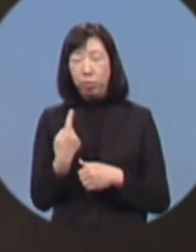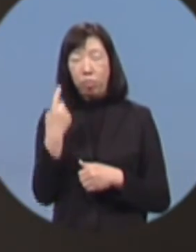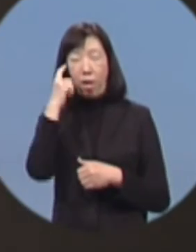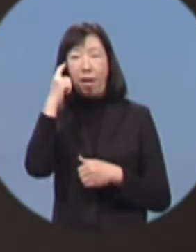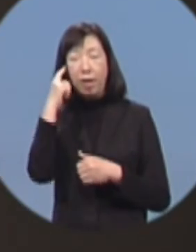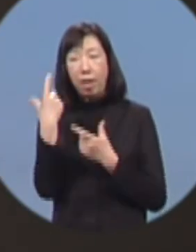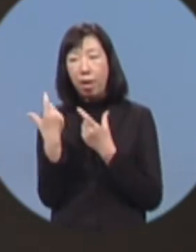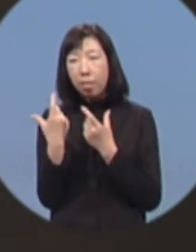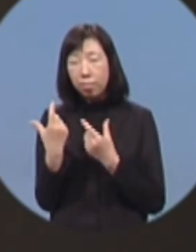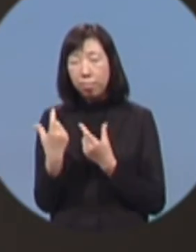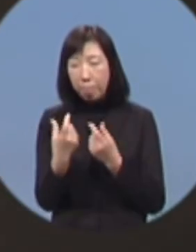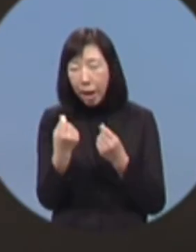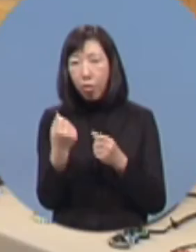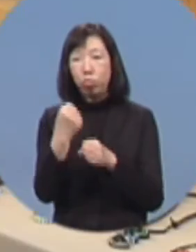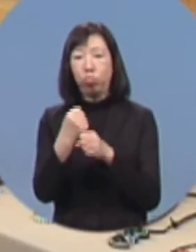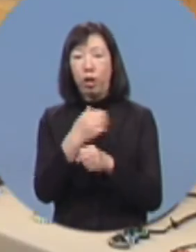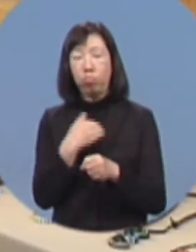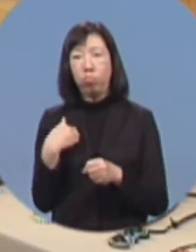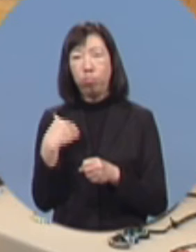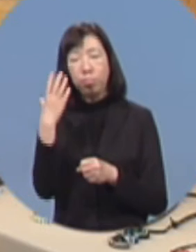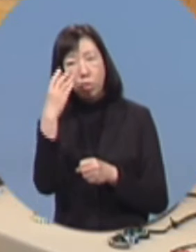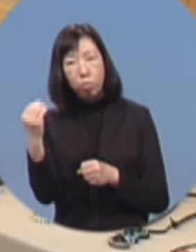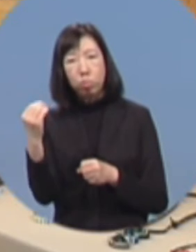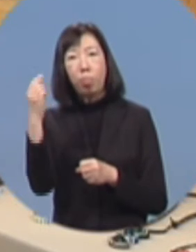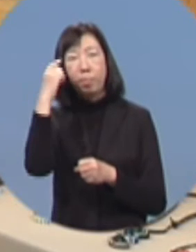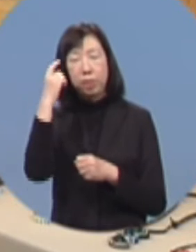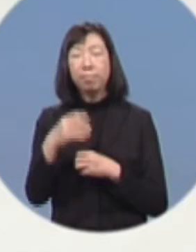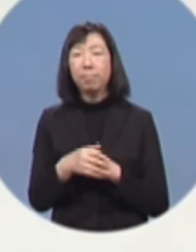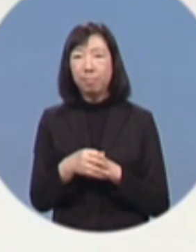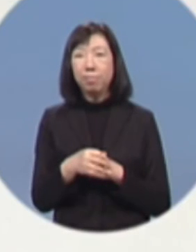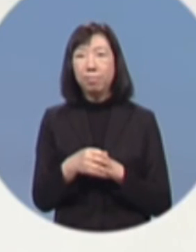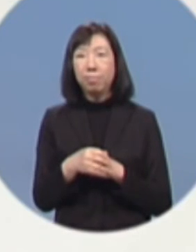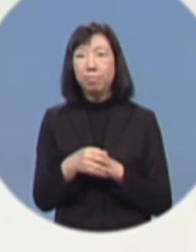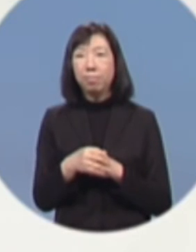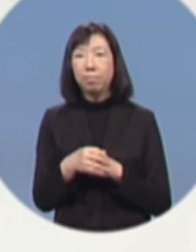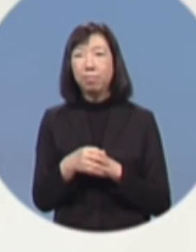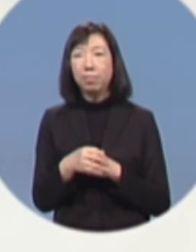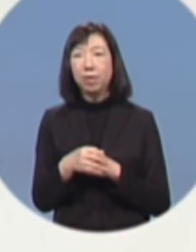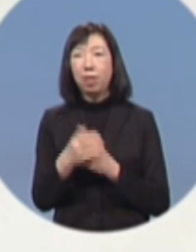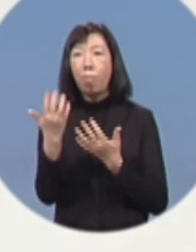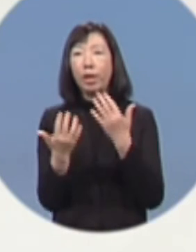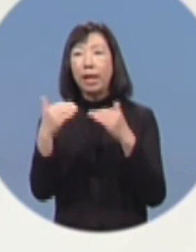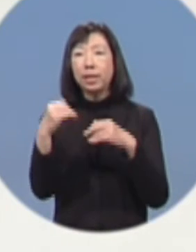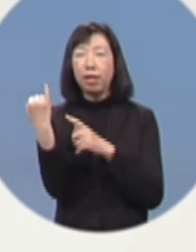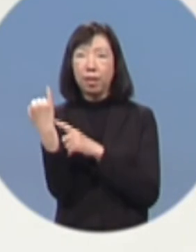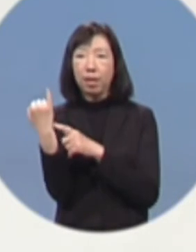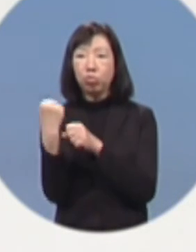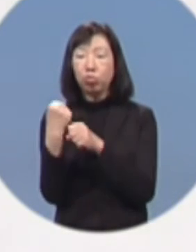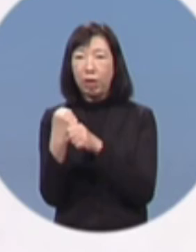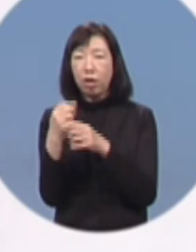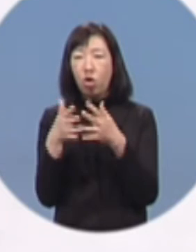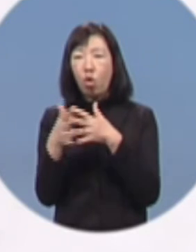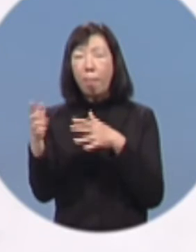描いたものを作っていくっていうことがやっぱり魅力だと思います。 守屋さんのトンボ玉は透